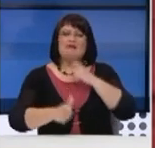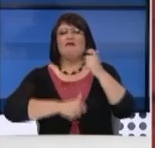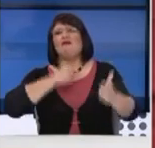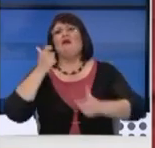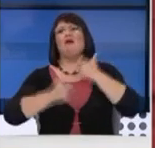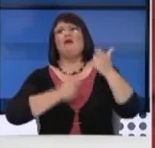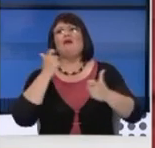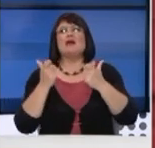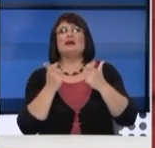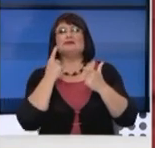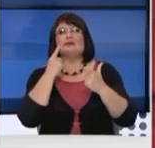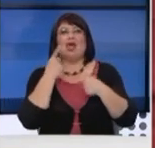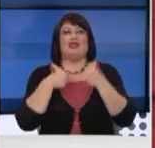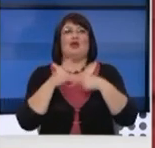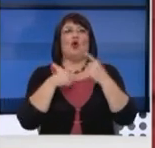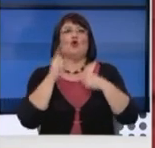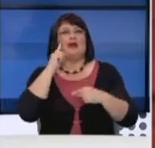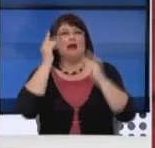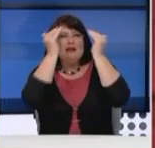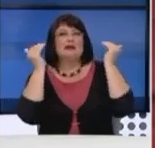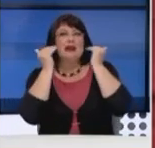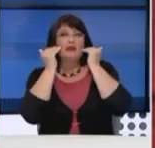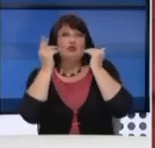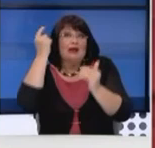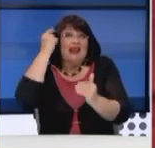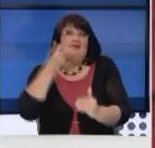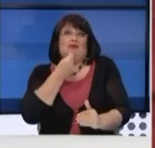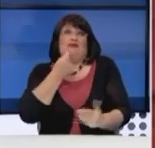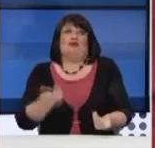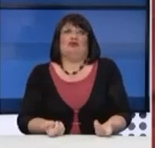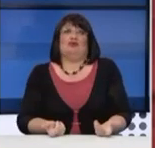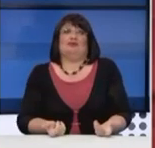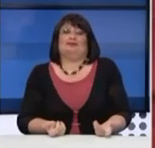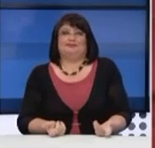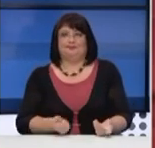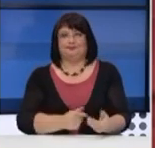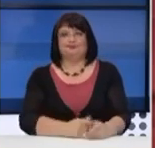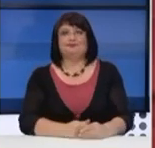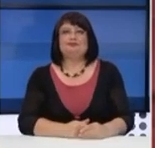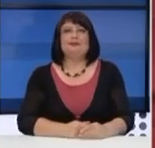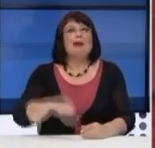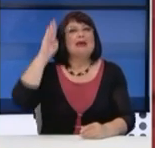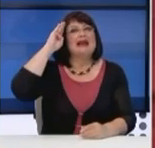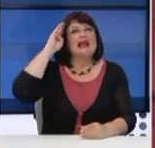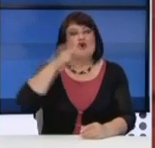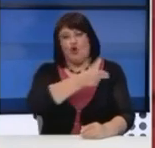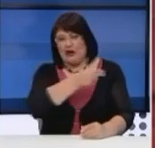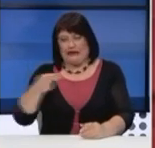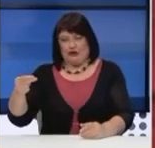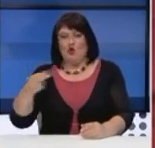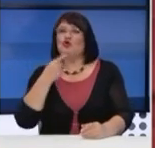φωνάζουν προσχηματικά εναντίον της. Δύσκολο είναι να το καταλάβουμε αυτό? Υπάρχει ένα αμερικανικό ρητό, το